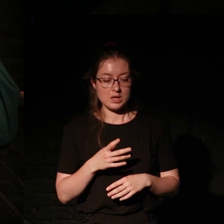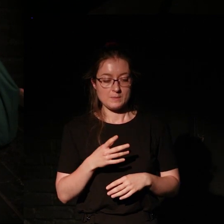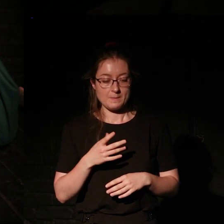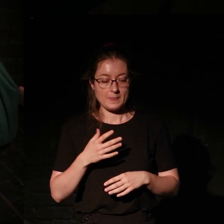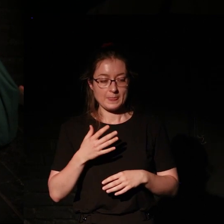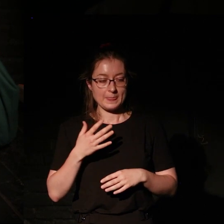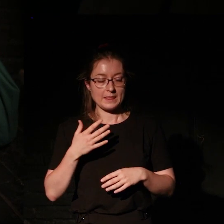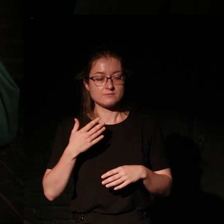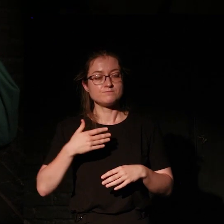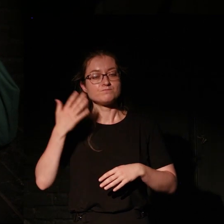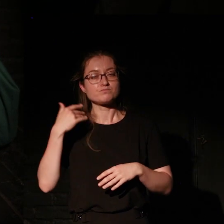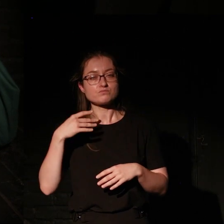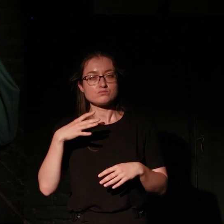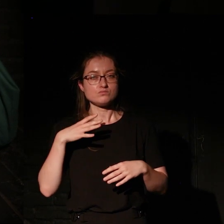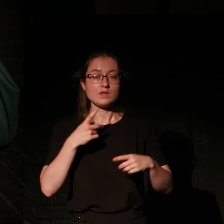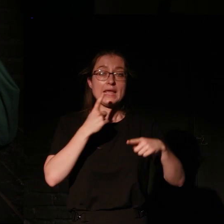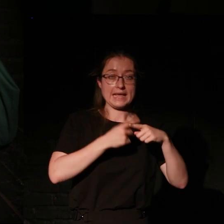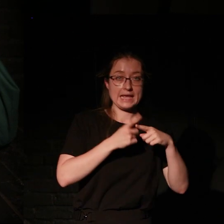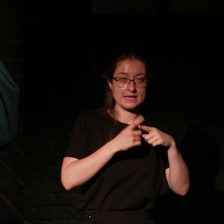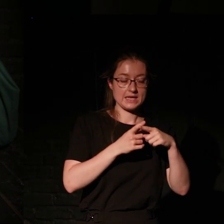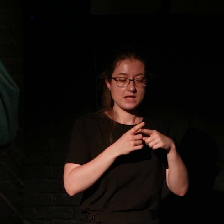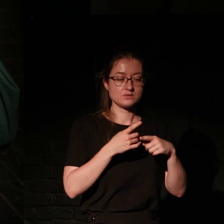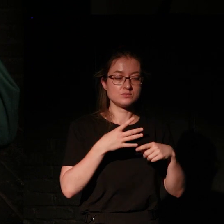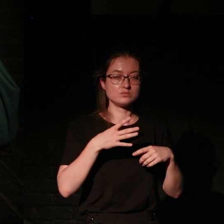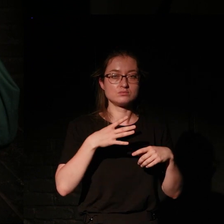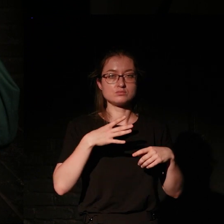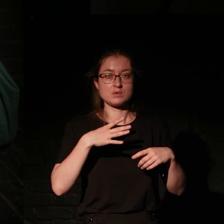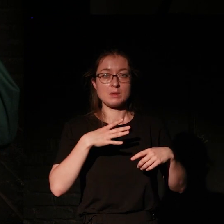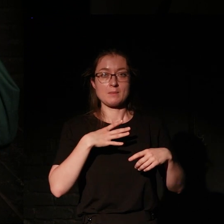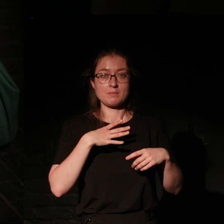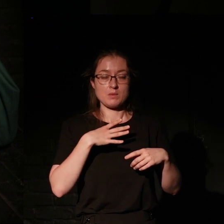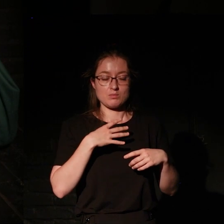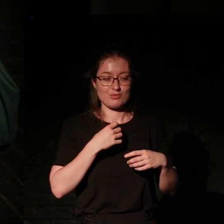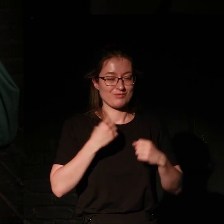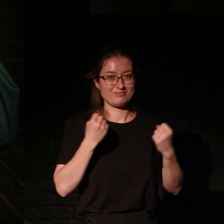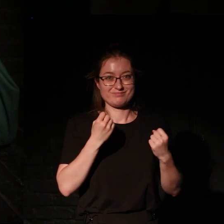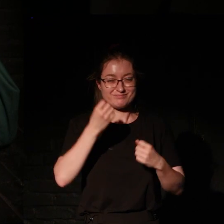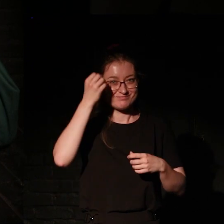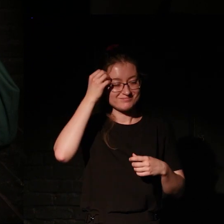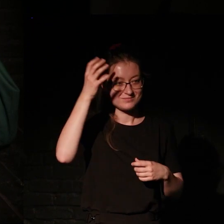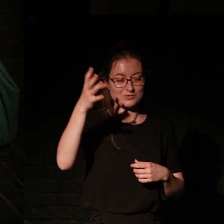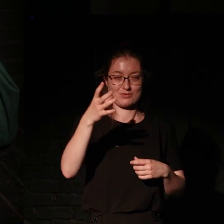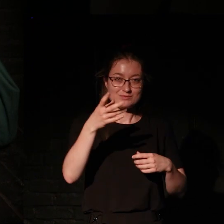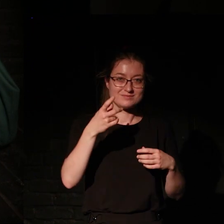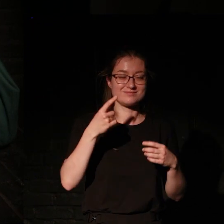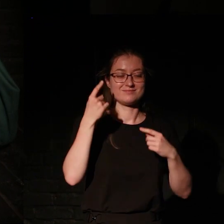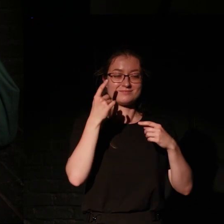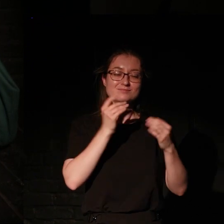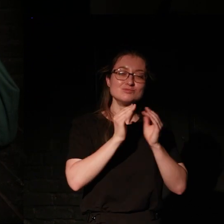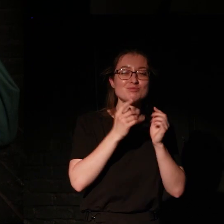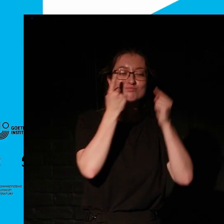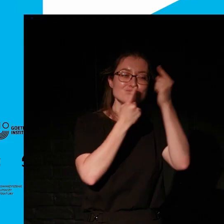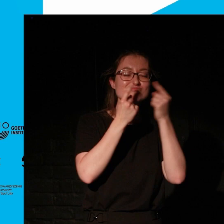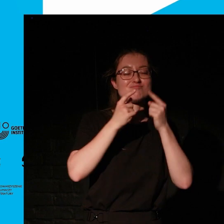faktycznie mieli dosyć dobrze wypracowany w jakiś sposób abstrakcyjnego myślenia, o tyle Hebrajczycy